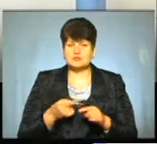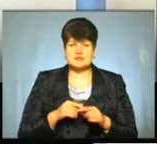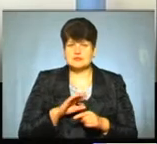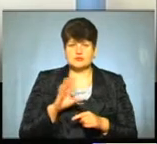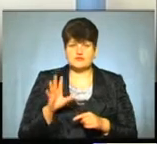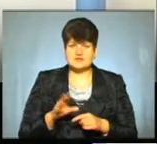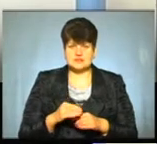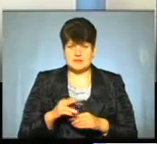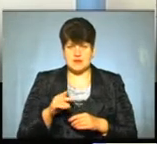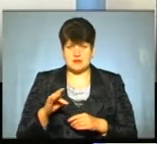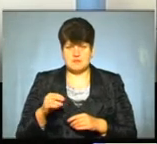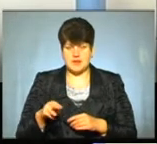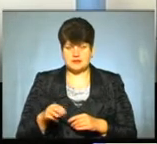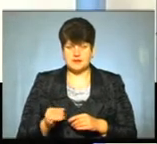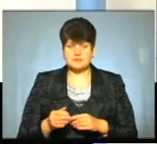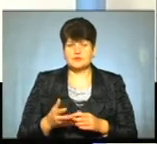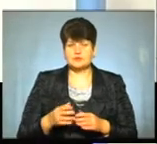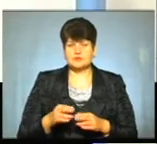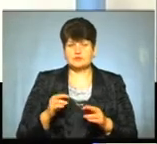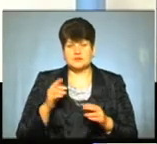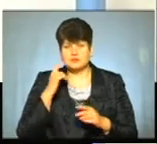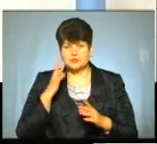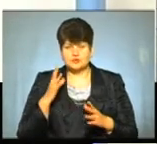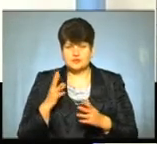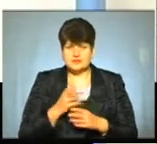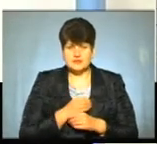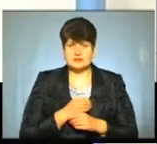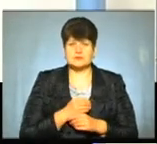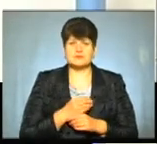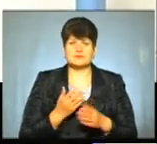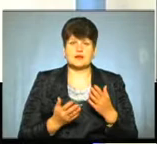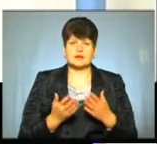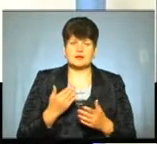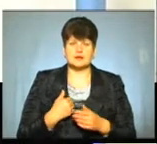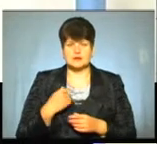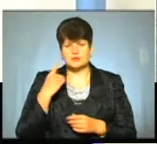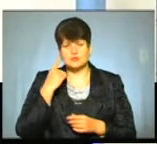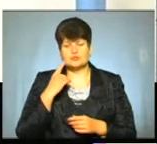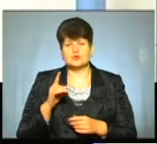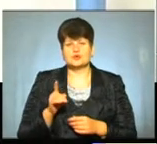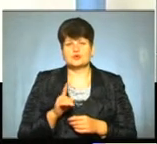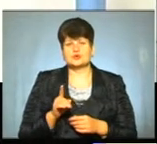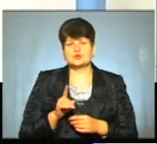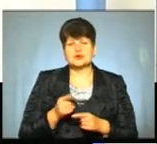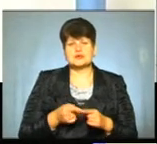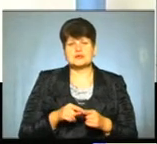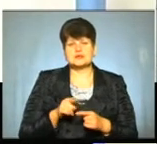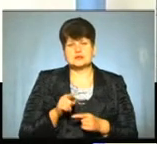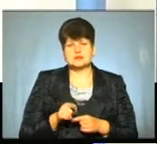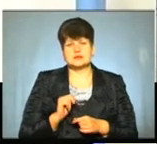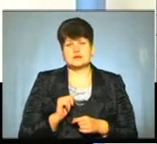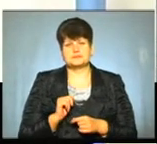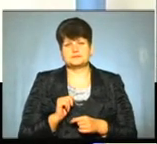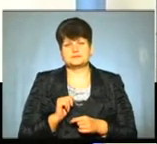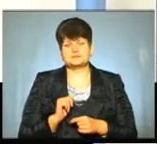всі предмети охоплені, оскільки навряд чи встигнемо, але я думаю, що це піде